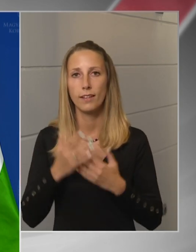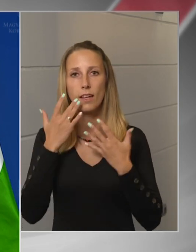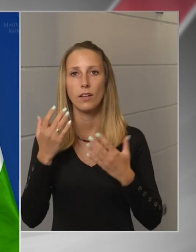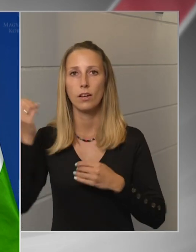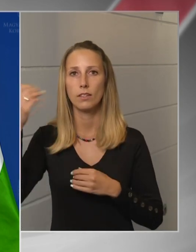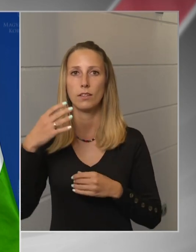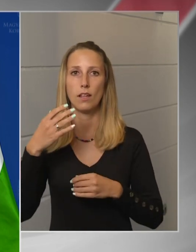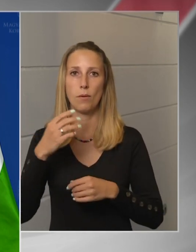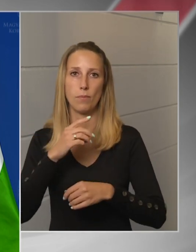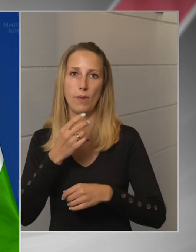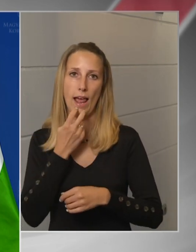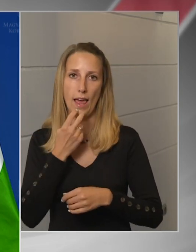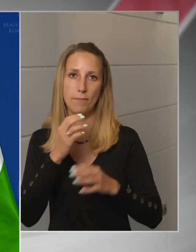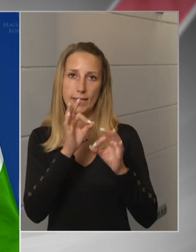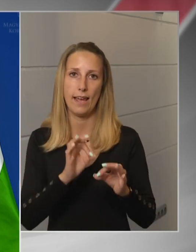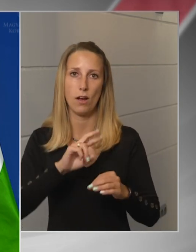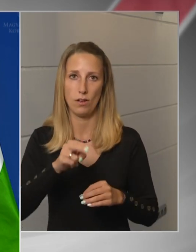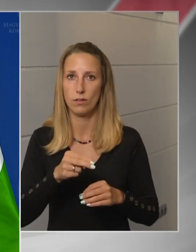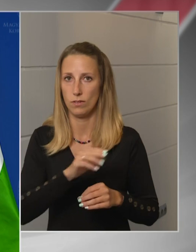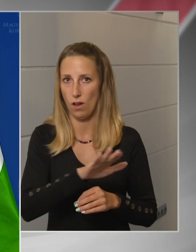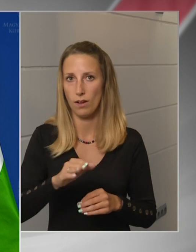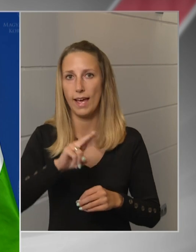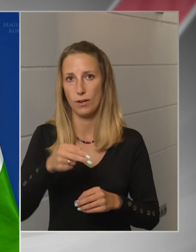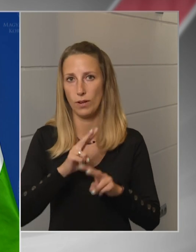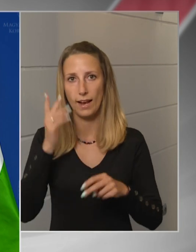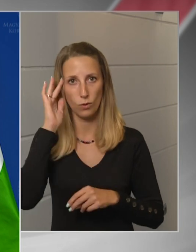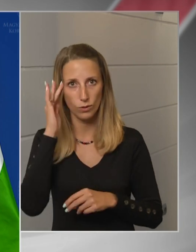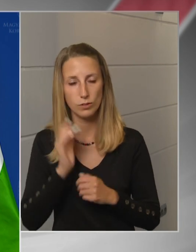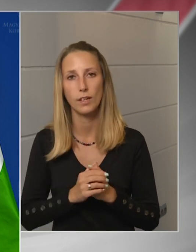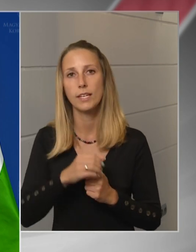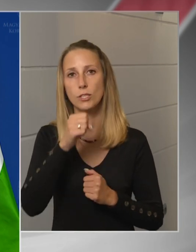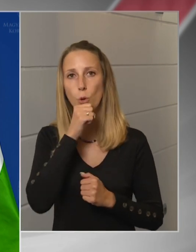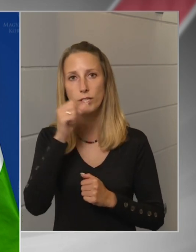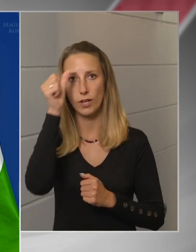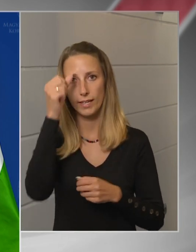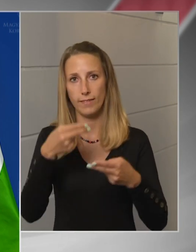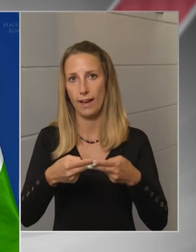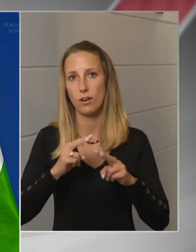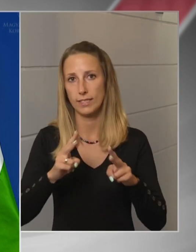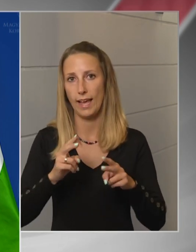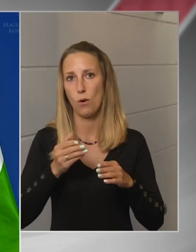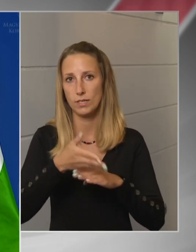napenergiáraknak erről gondoskodni kellene, ezt a storage-nak hívják, azt kell hozzá beszerezni, hogyha valaki ilyen nagy kapacitású